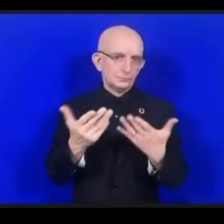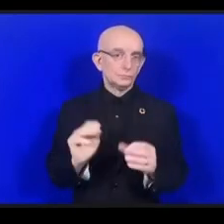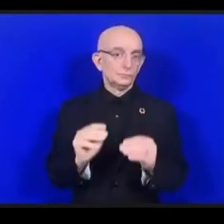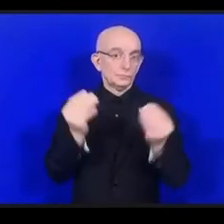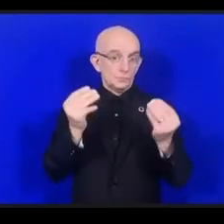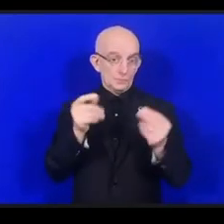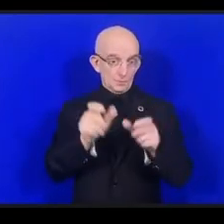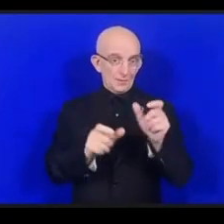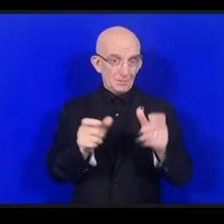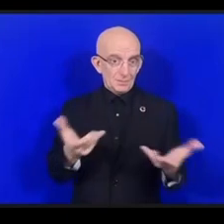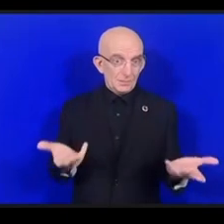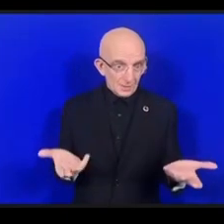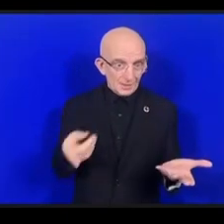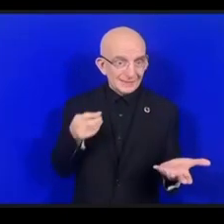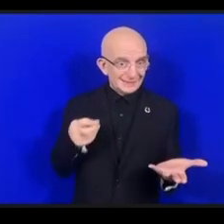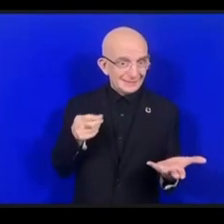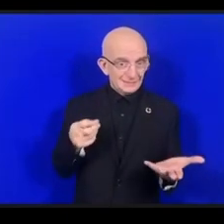轻人